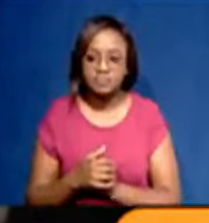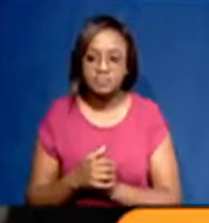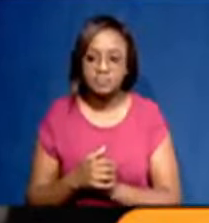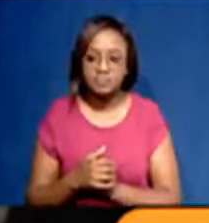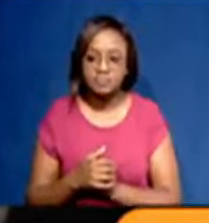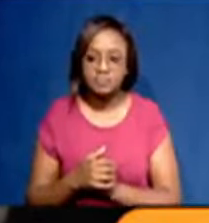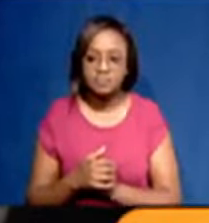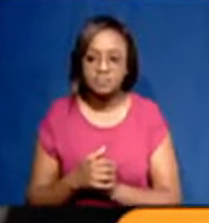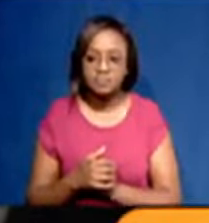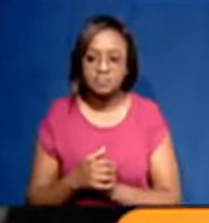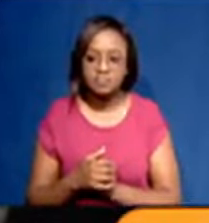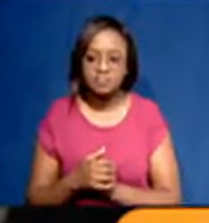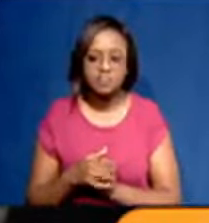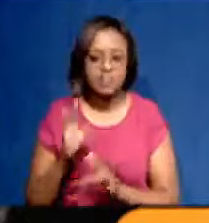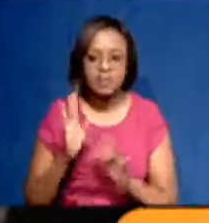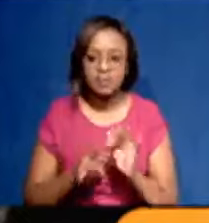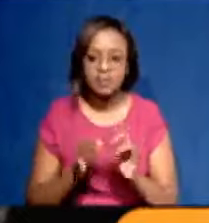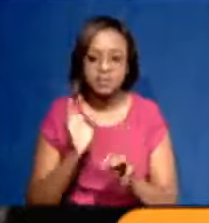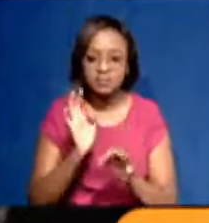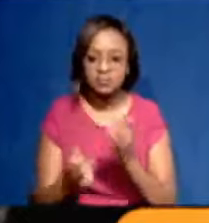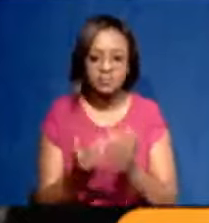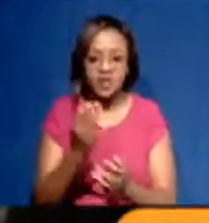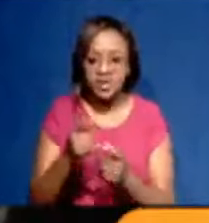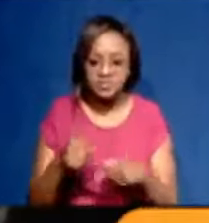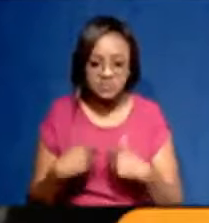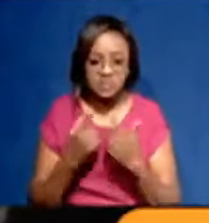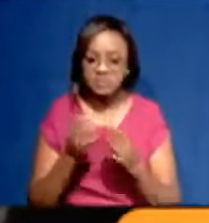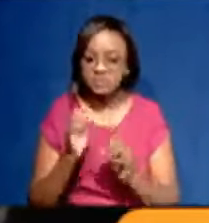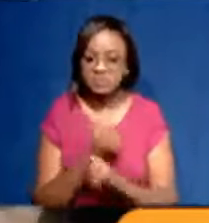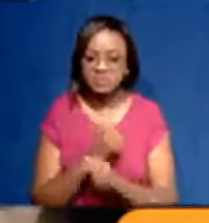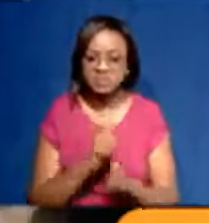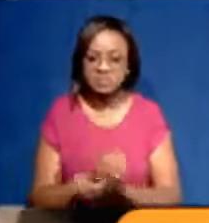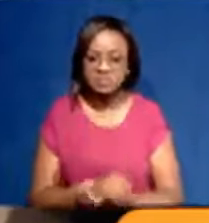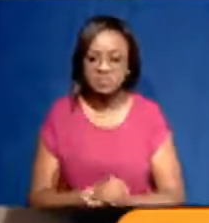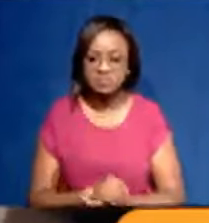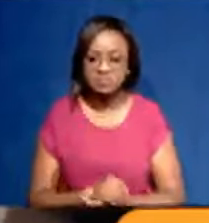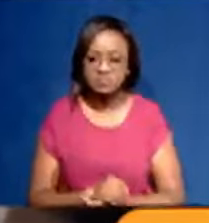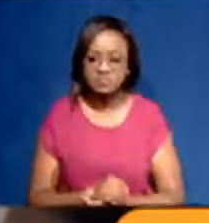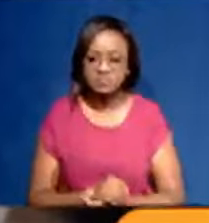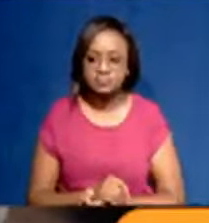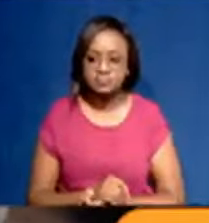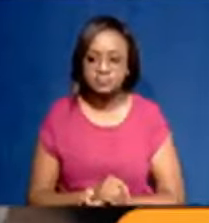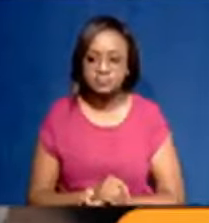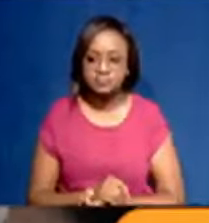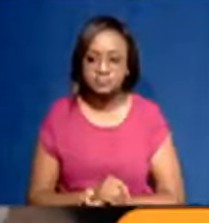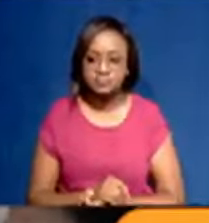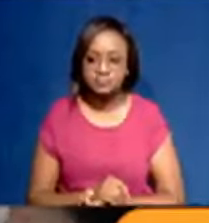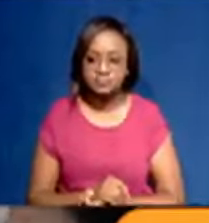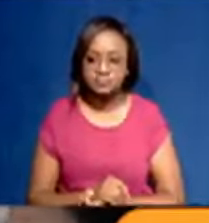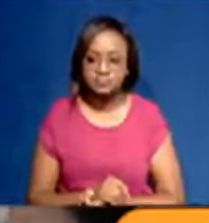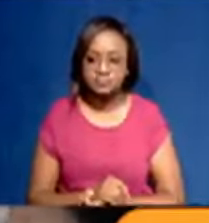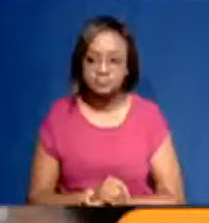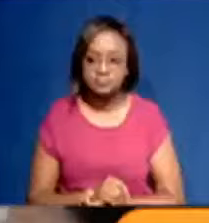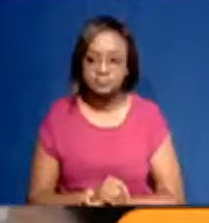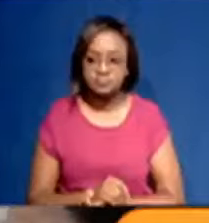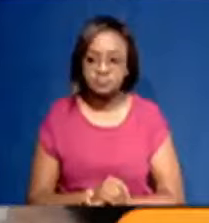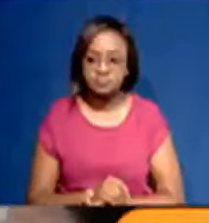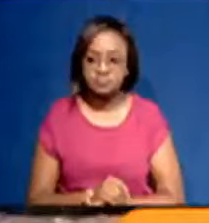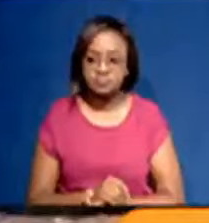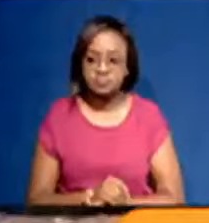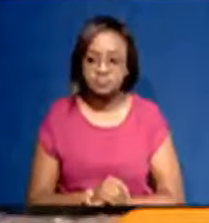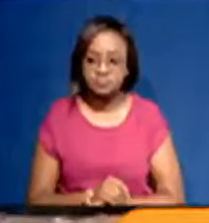Haezi hangewasha moto maana kiberiti ilikuwa juu, hangefikia. Two rooms, hii room nyingine tunawashia moto, ingine